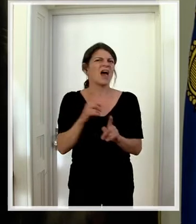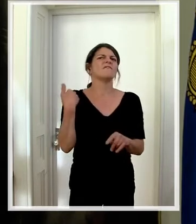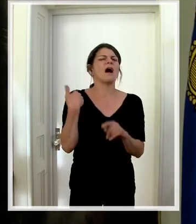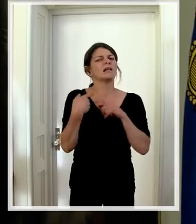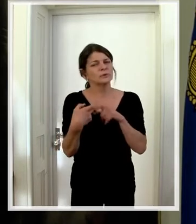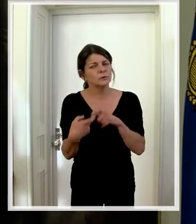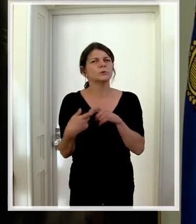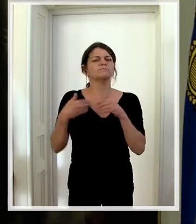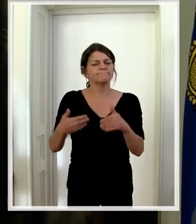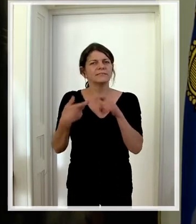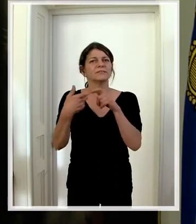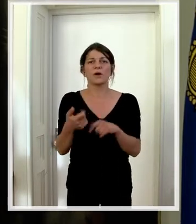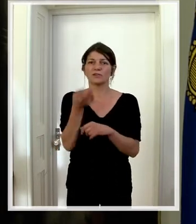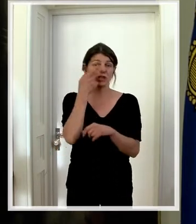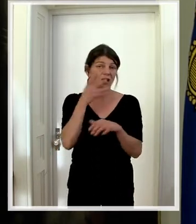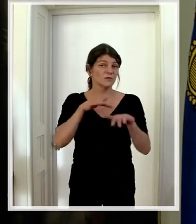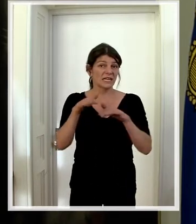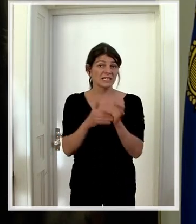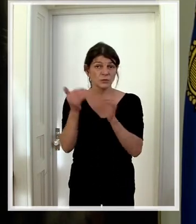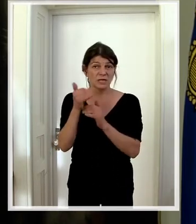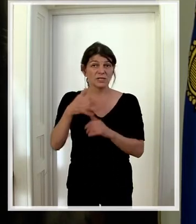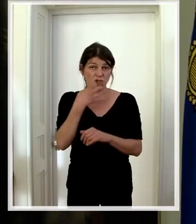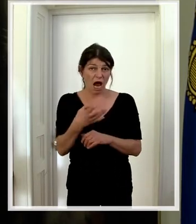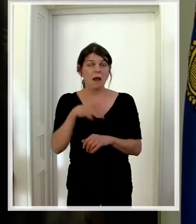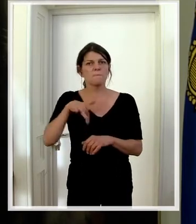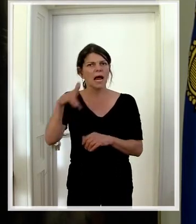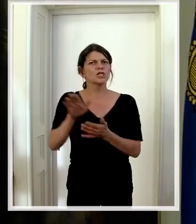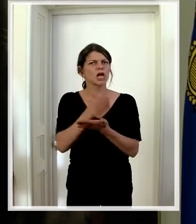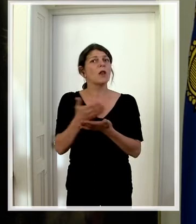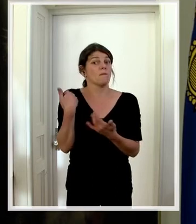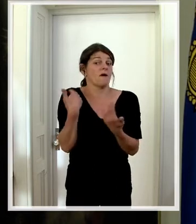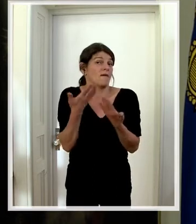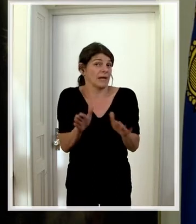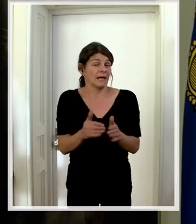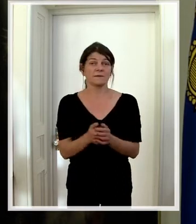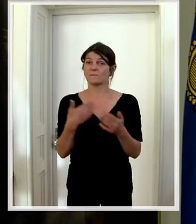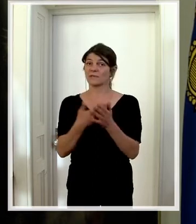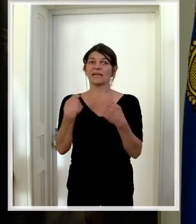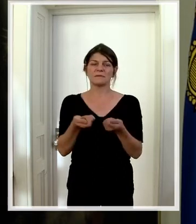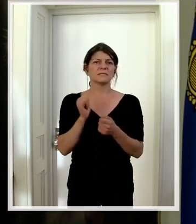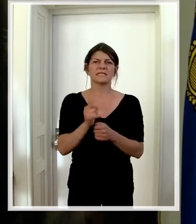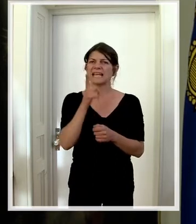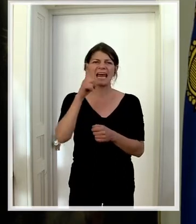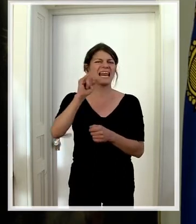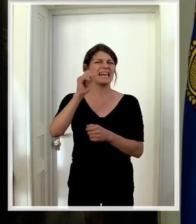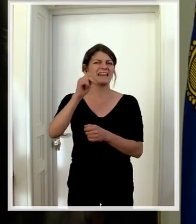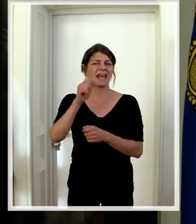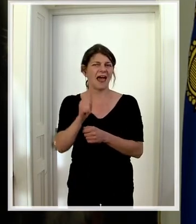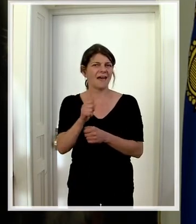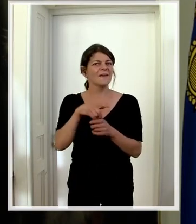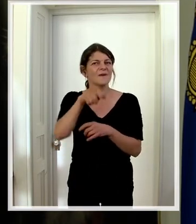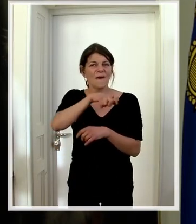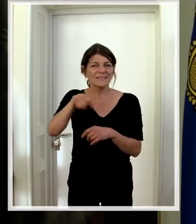gegeben um das Verkehrssystem in Schaan und gewisse Entscheidungen sind noch gefällt worden. Darum haben wir heute keine Linderkreuzung mehr mit einer Ampel, sondern eben ein